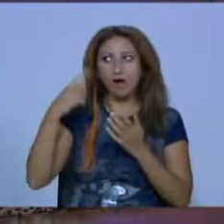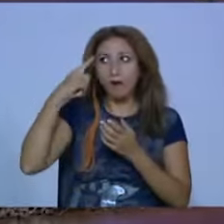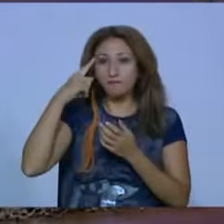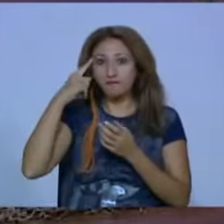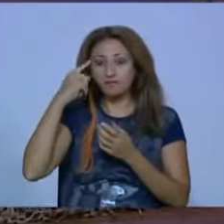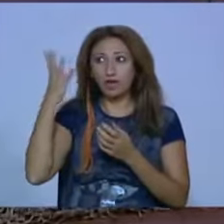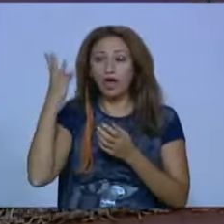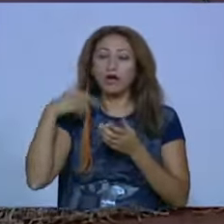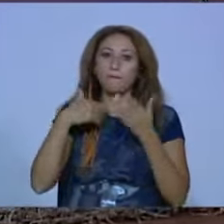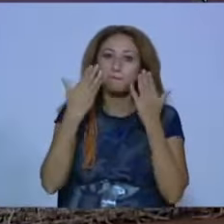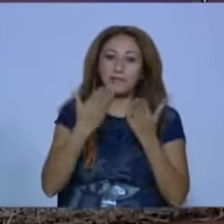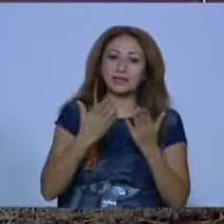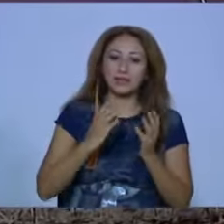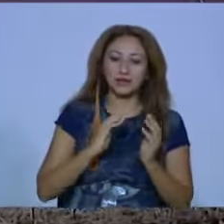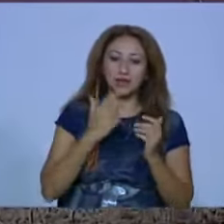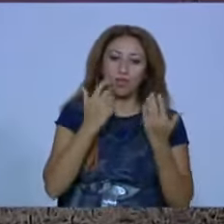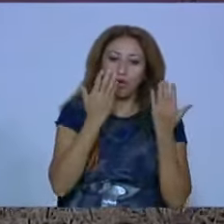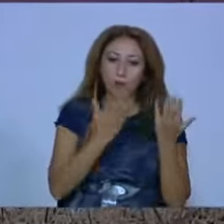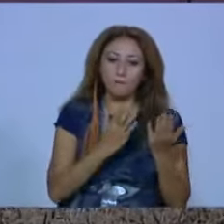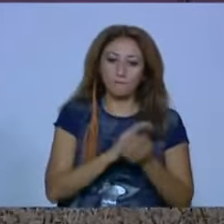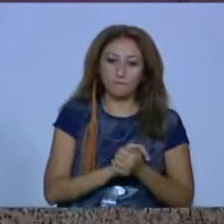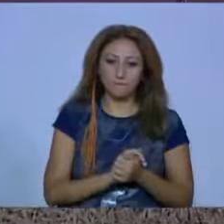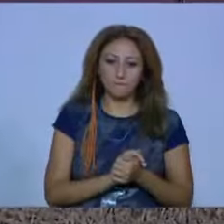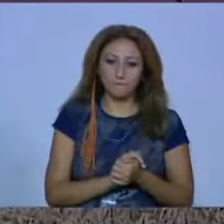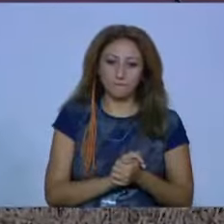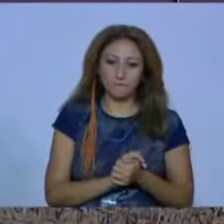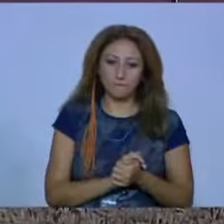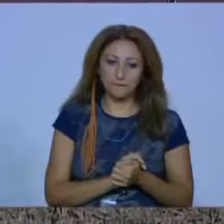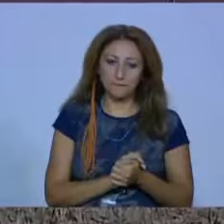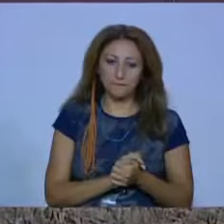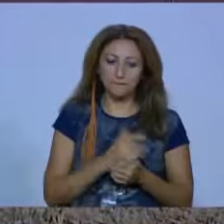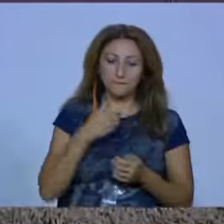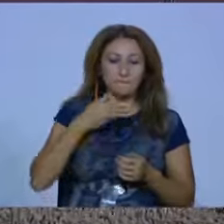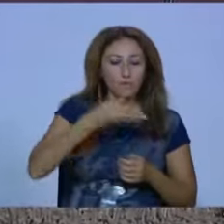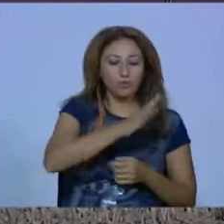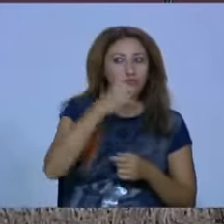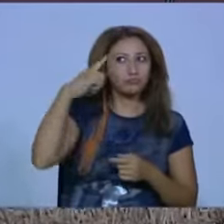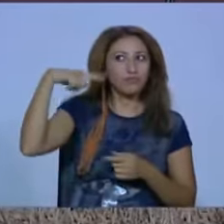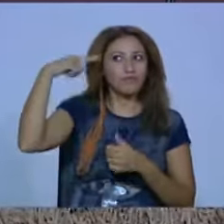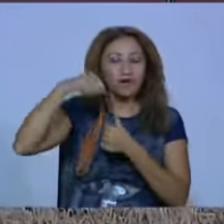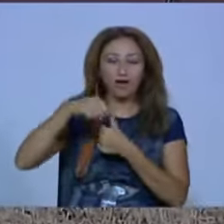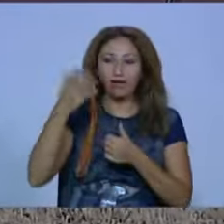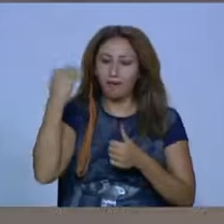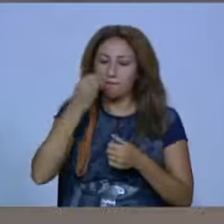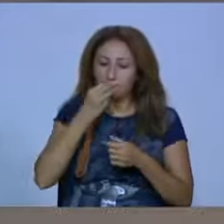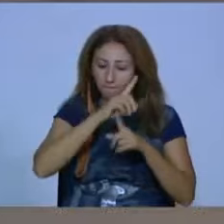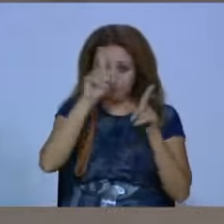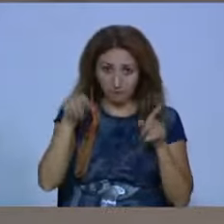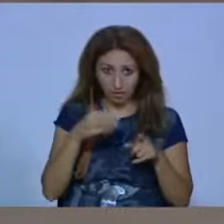بفتكره غالبا يعني علاء بيجيلي في كل مكان بدخله، بقول انا جيت هنا انا وعلاء ولي الدين.